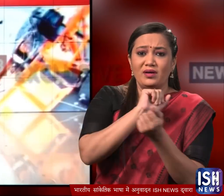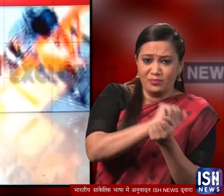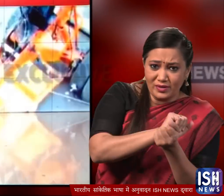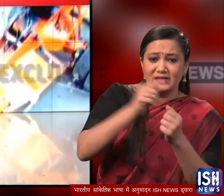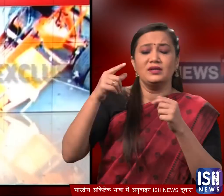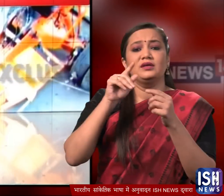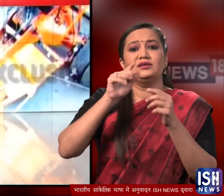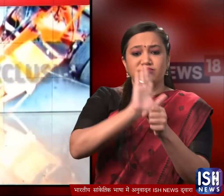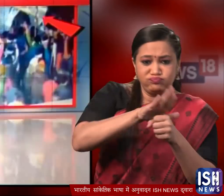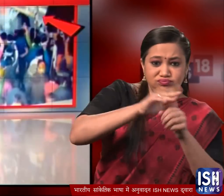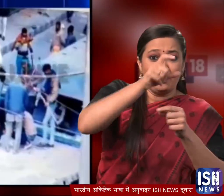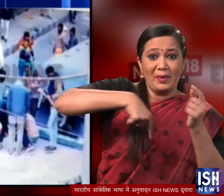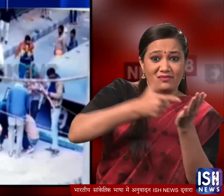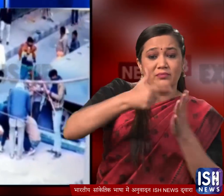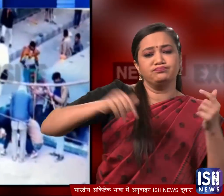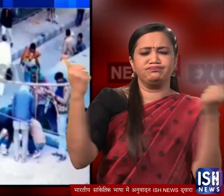बीच जोरदार झड़प हुई